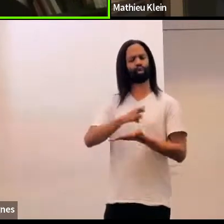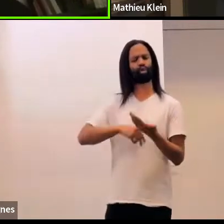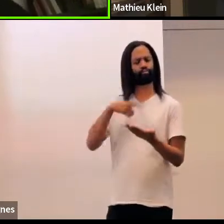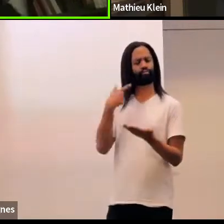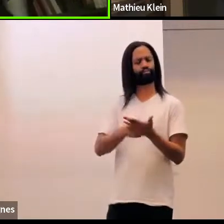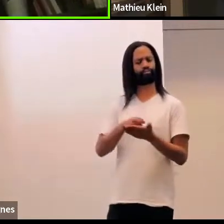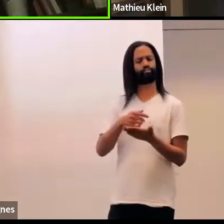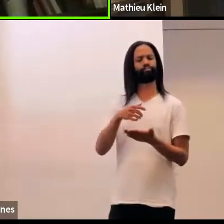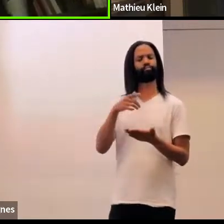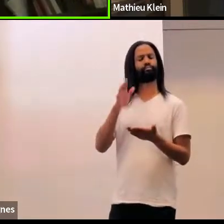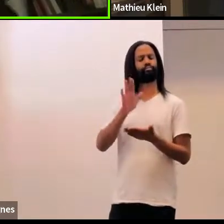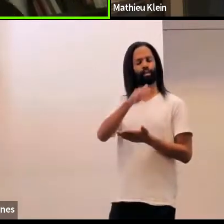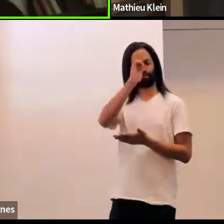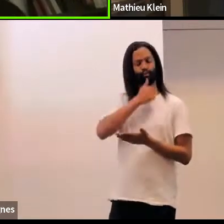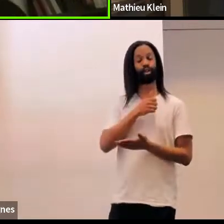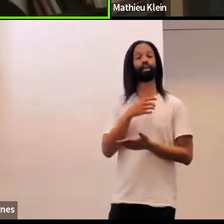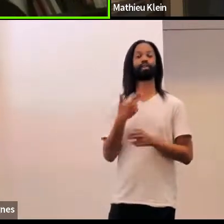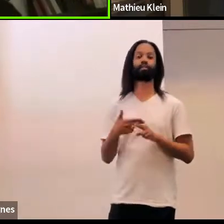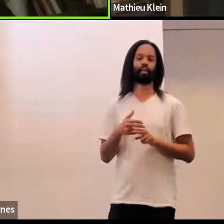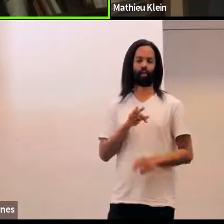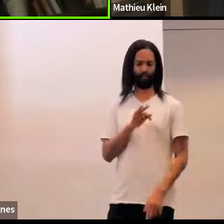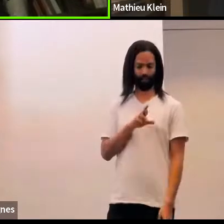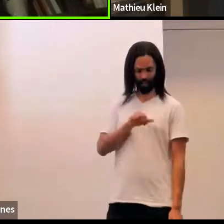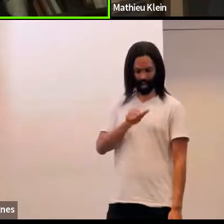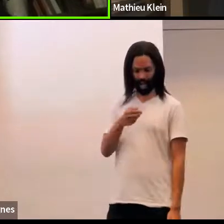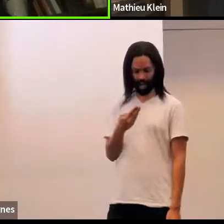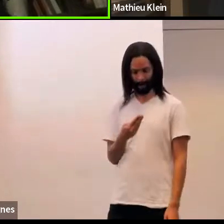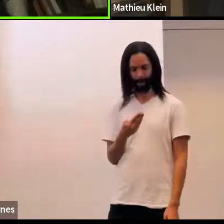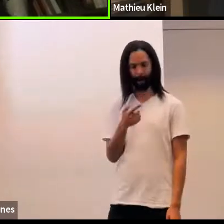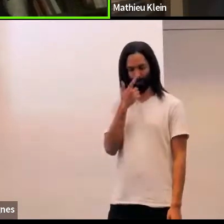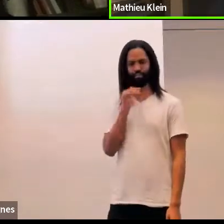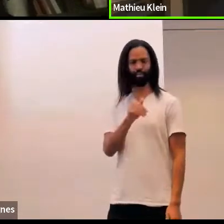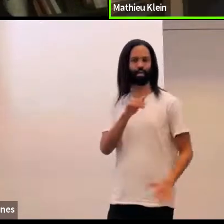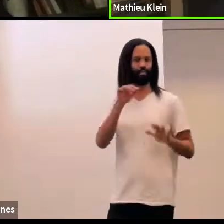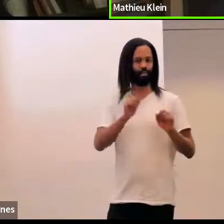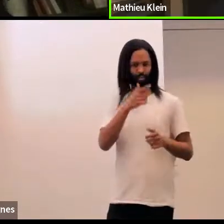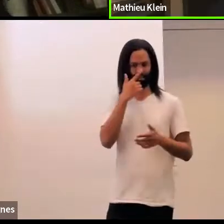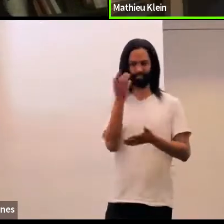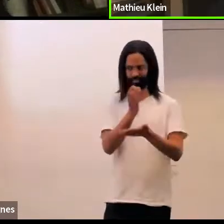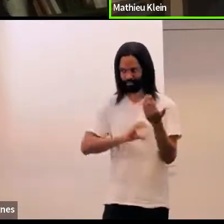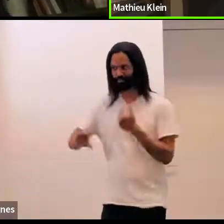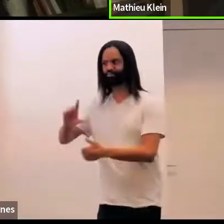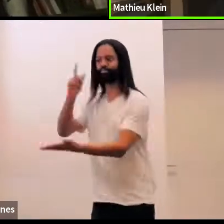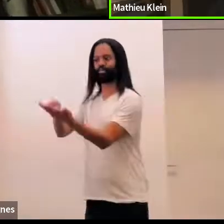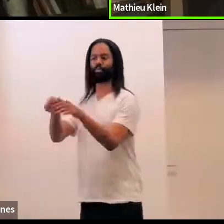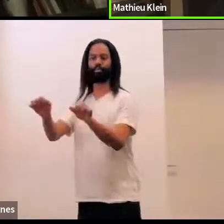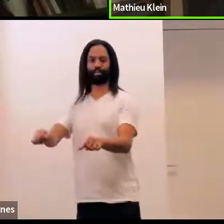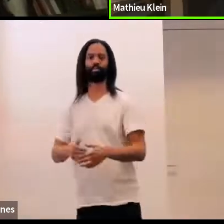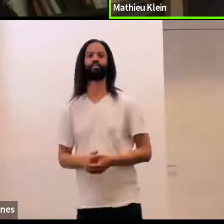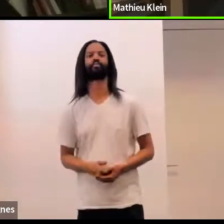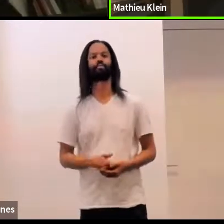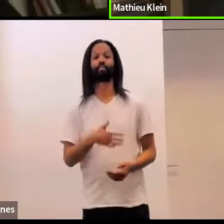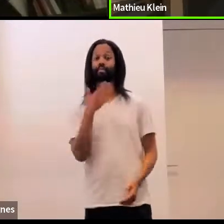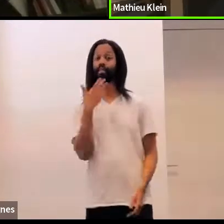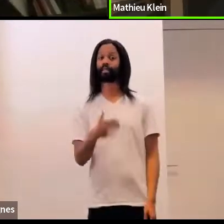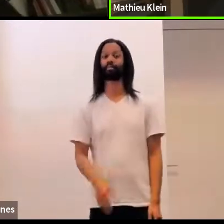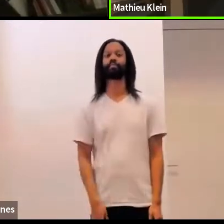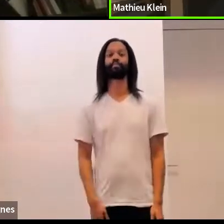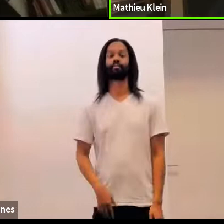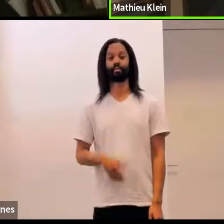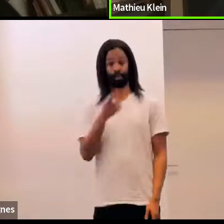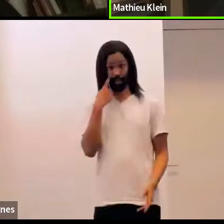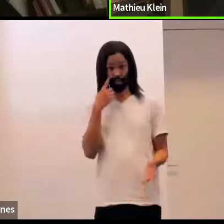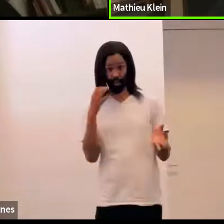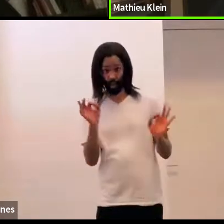musées, le FRAM, que nous ne manquerons pas de solliciter. Merci. Pas d'observation,